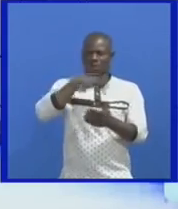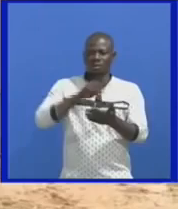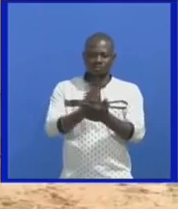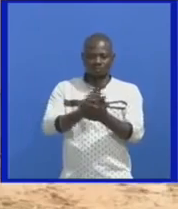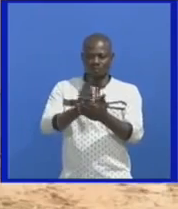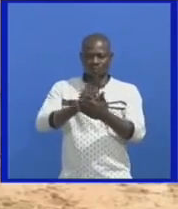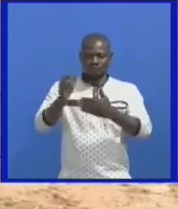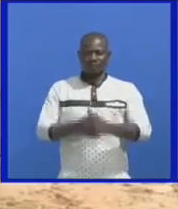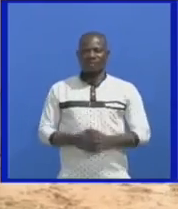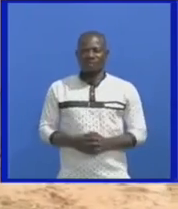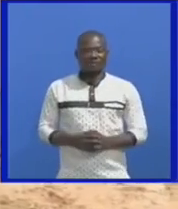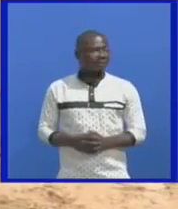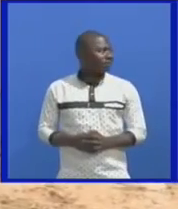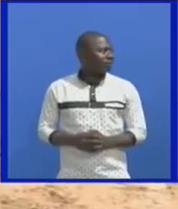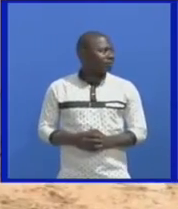Maré.